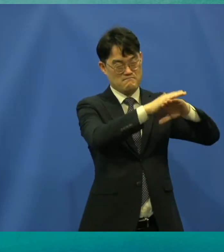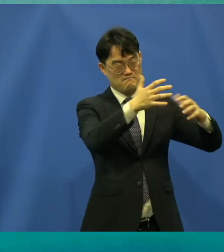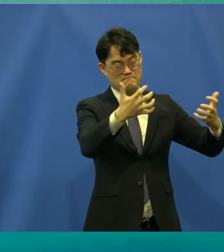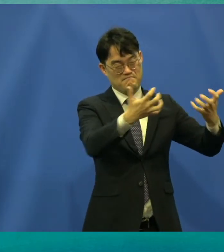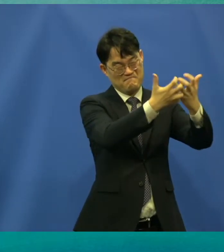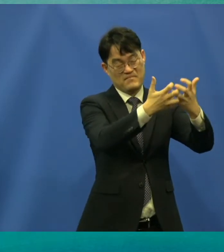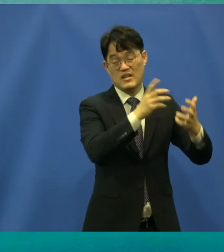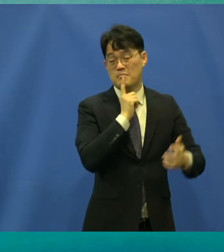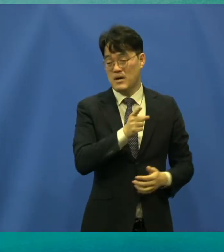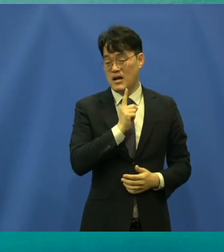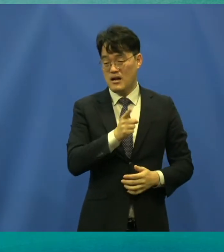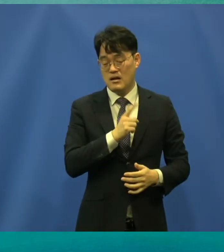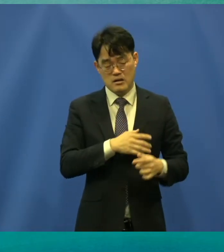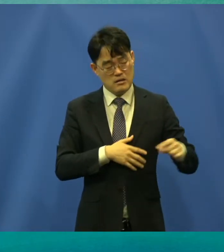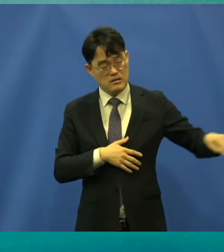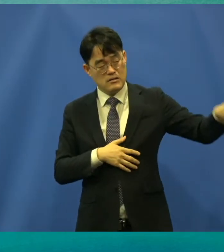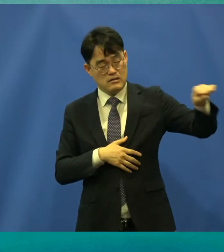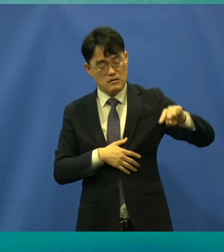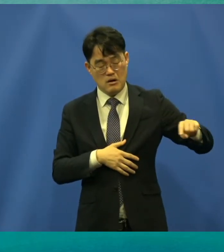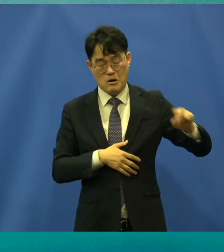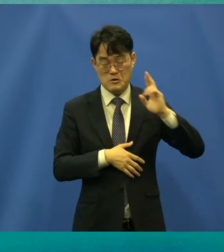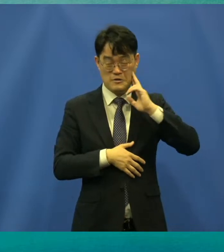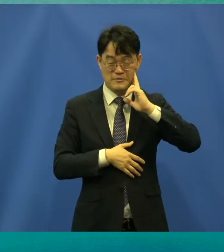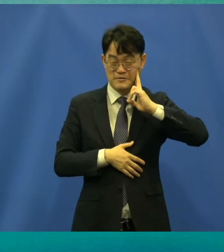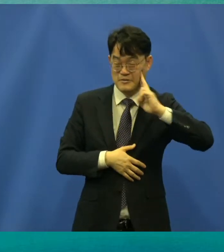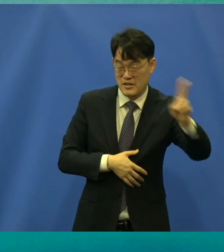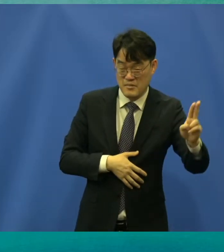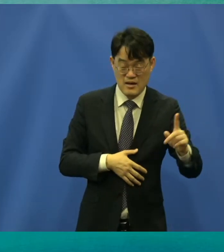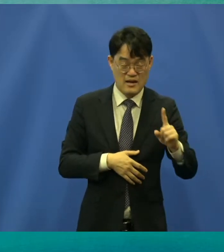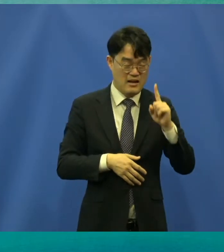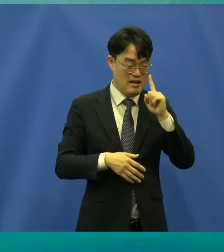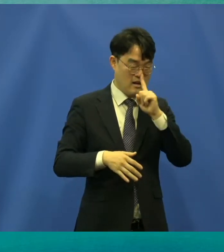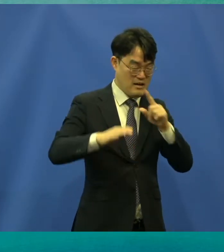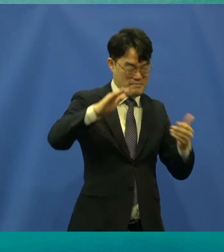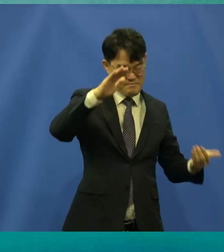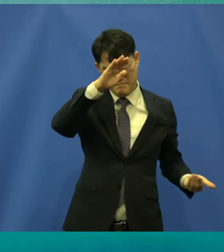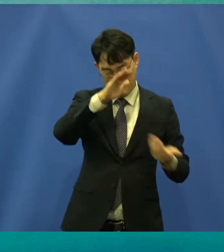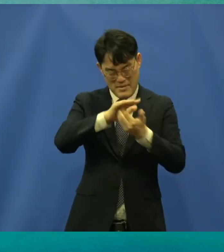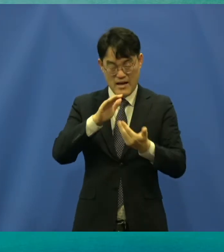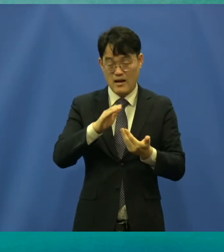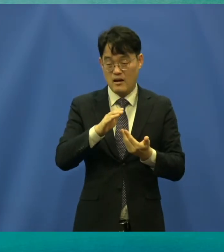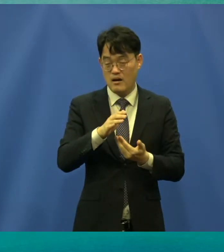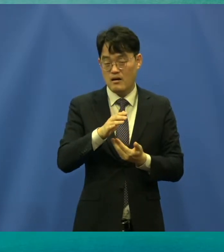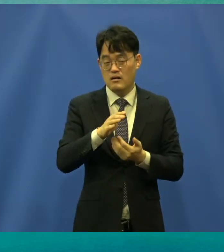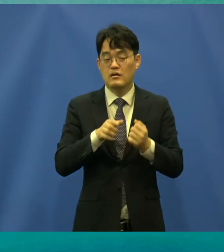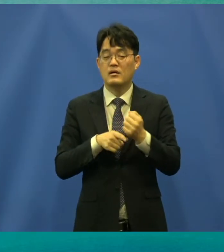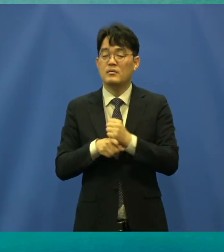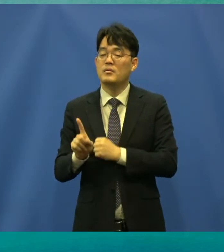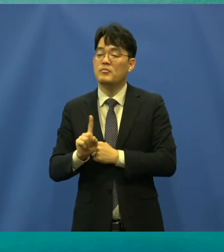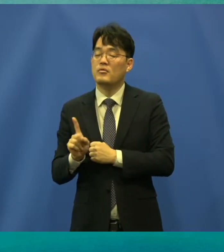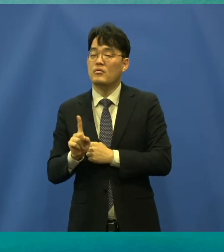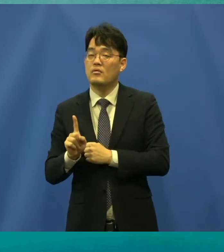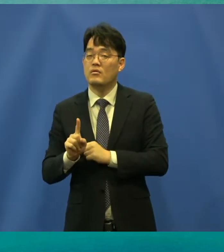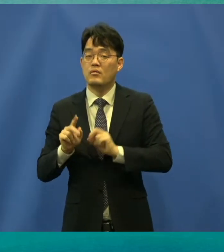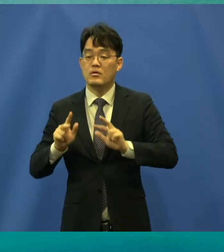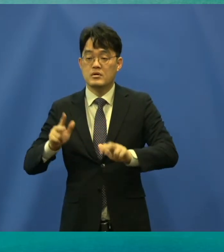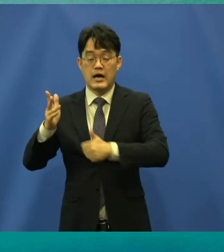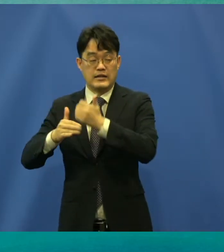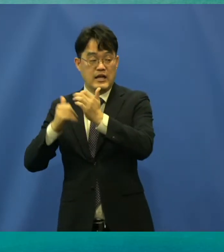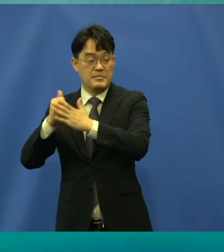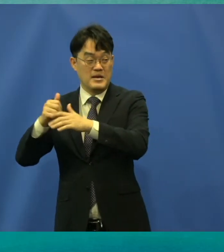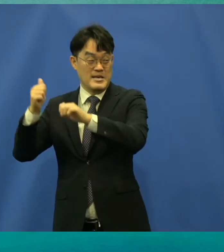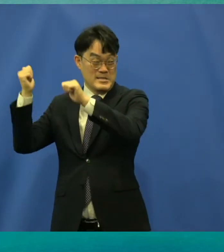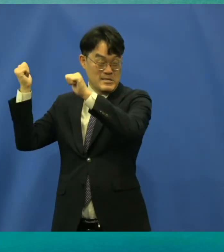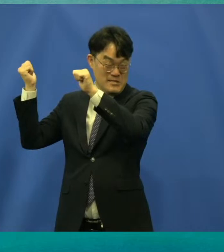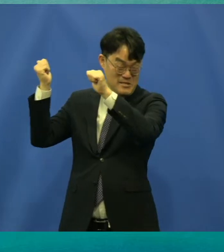상태가 심각하다. 악이 극에 달했다는 것은 무엇을 의미합니까? 하나님의 심판이